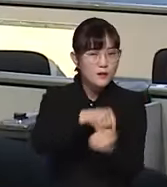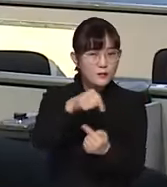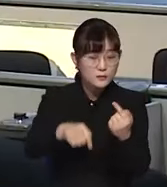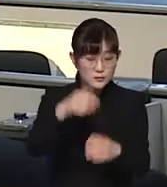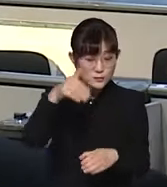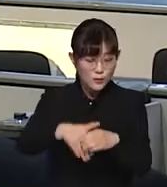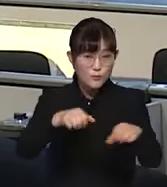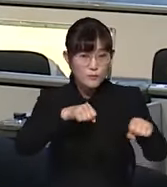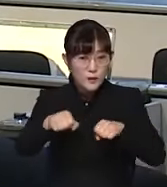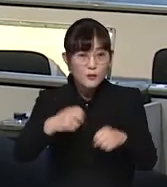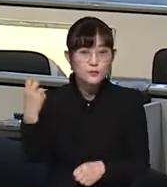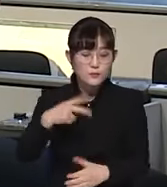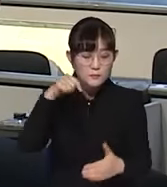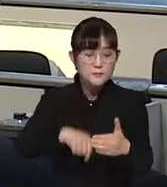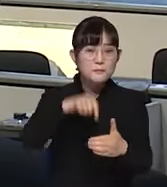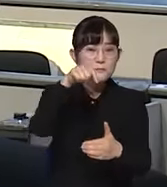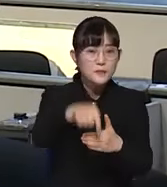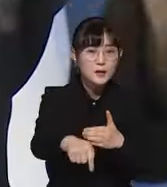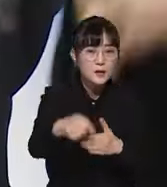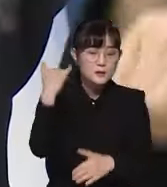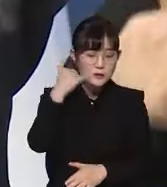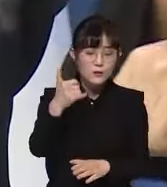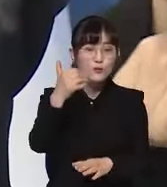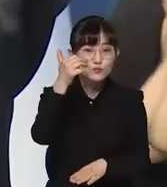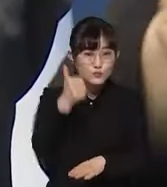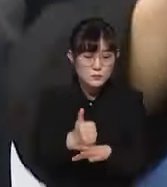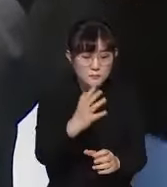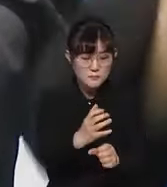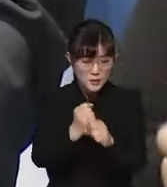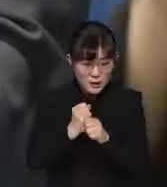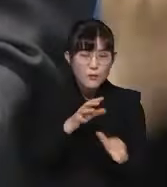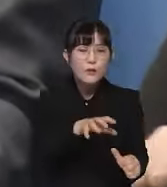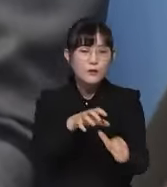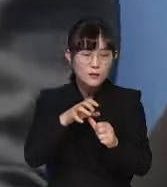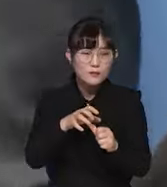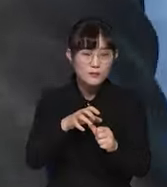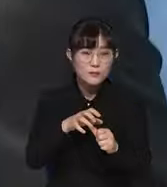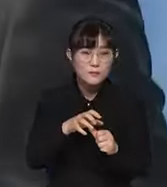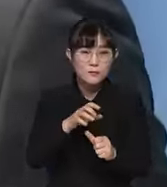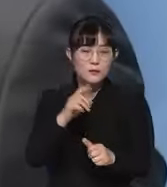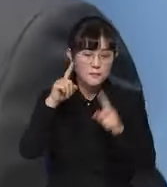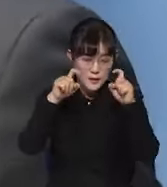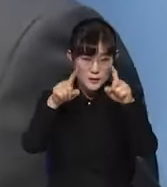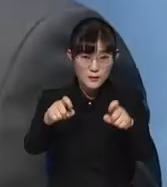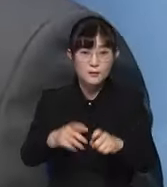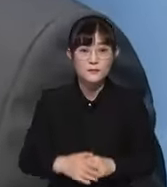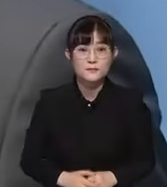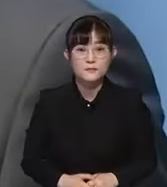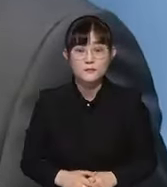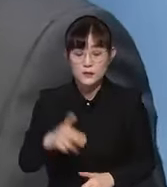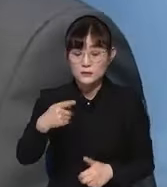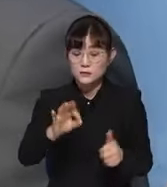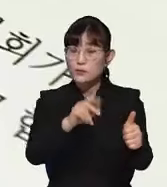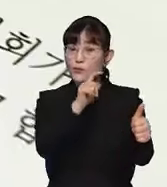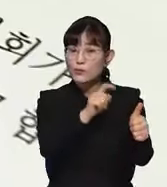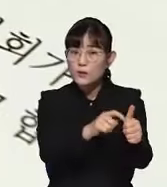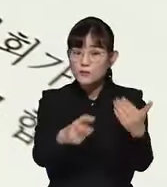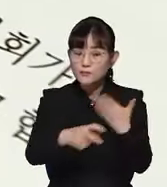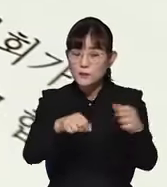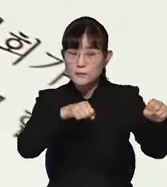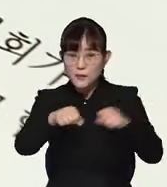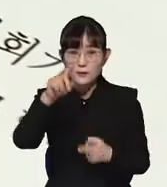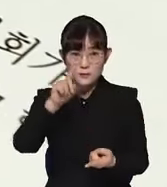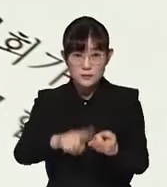했거나 당 안팎의 여론조사에 응한 것으로 추정된다는 겁니다. 조 후보 측은 정 후보 측의 불법 행위에 대해